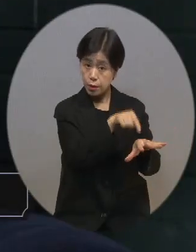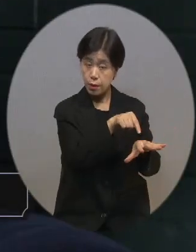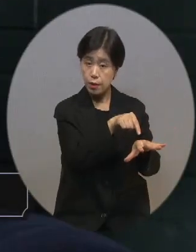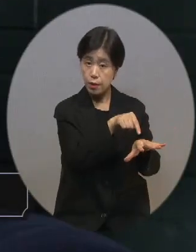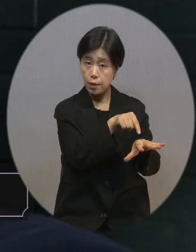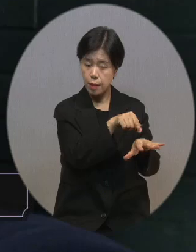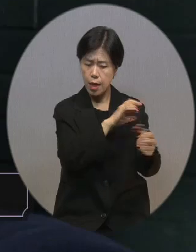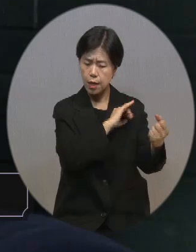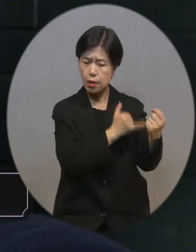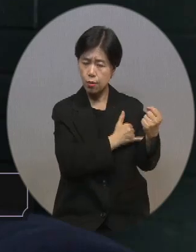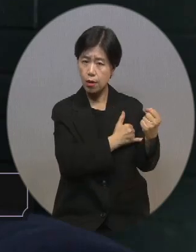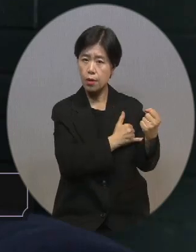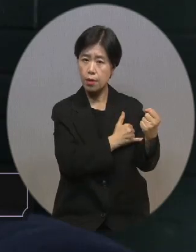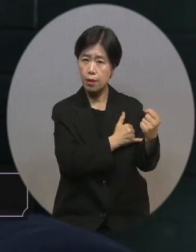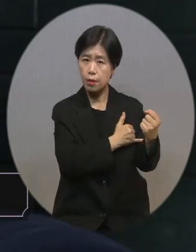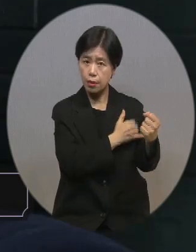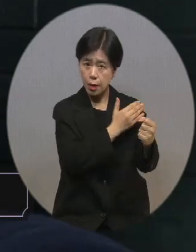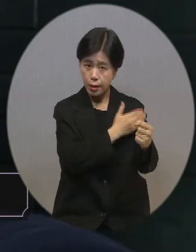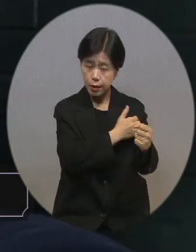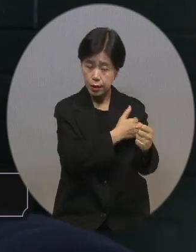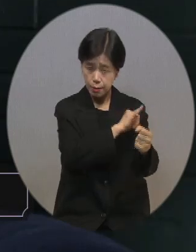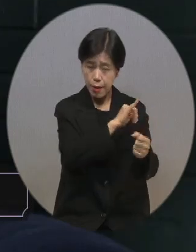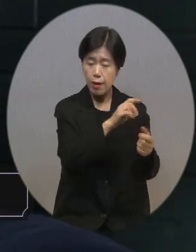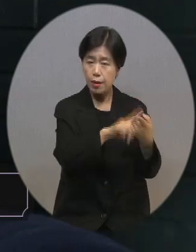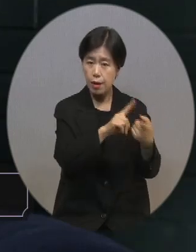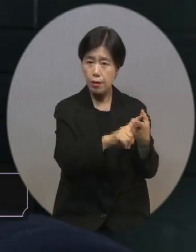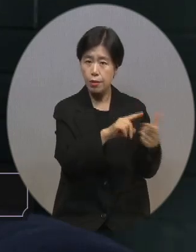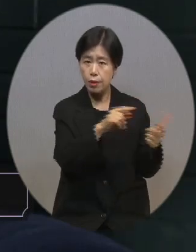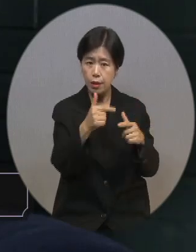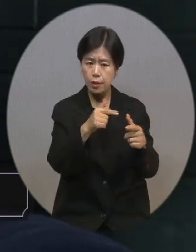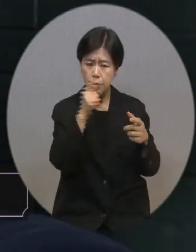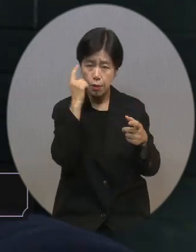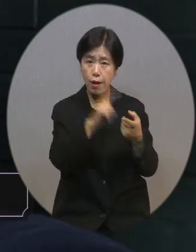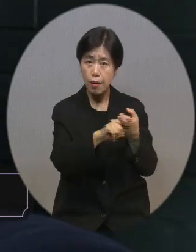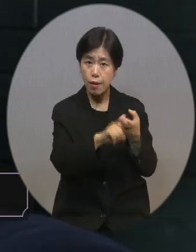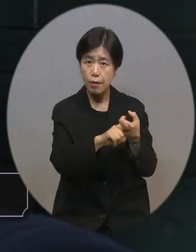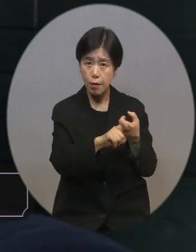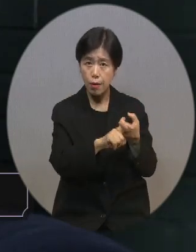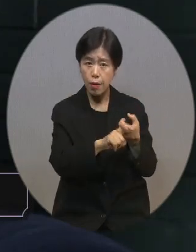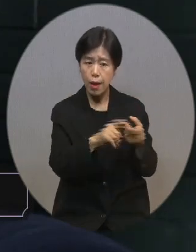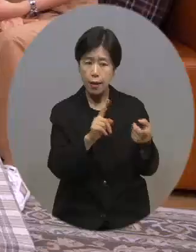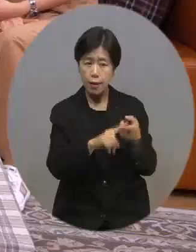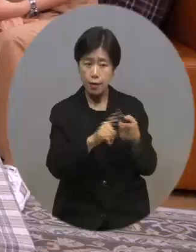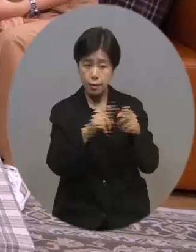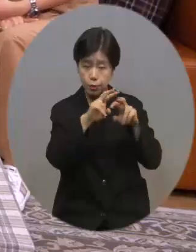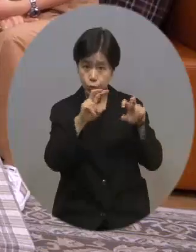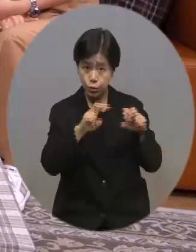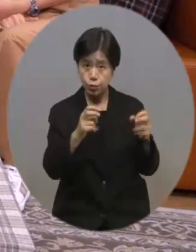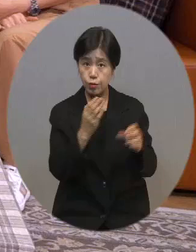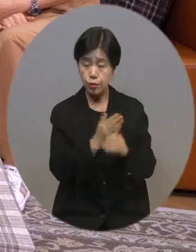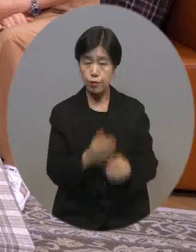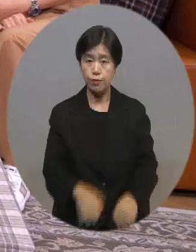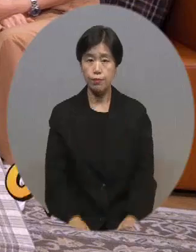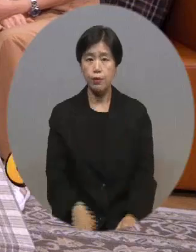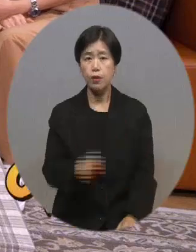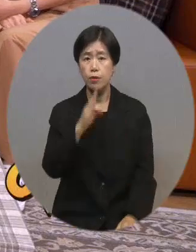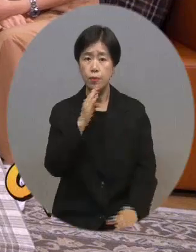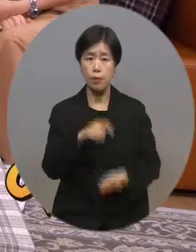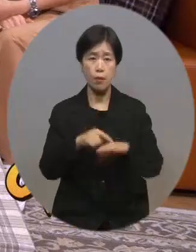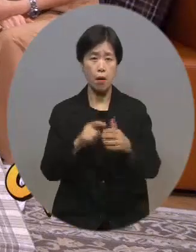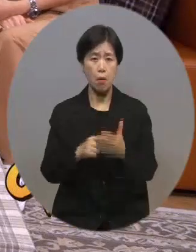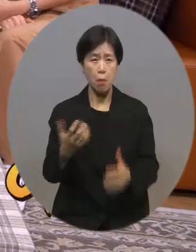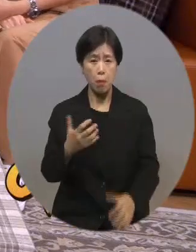관련한 인권 침해에 대해서 책임을 가져야 될지 관련된 연구와 조사도 진행을 하고 있습니다. 저는 너무 가슴 아팠던 게